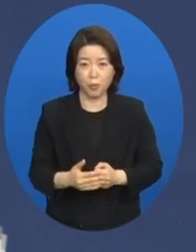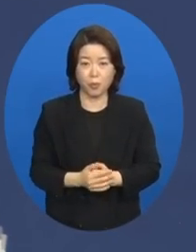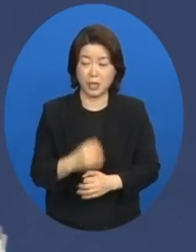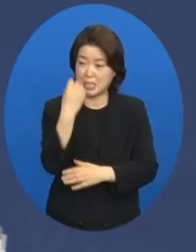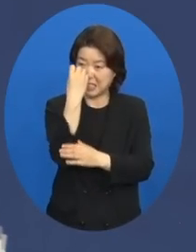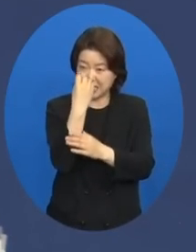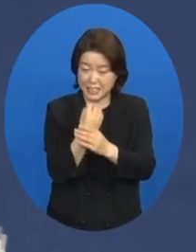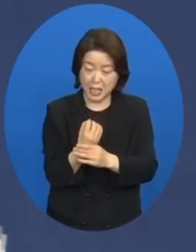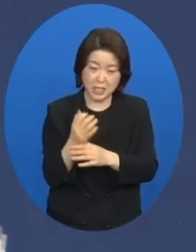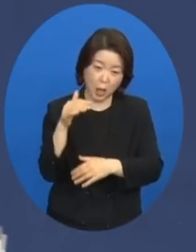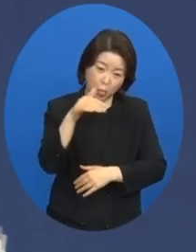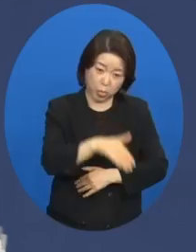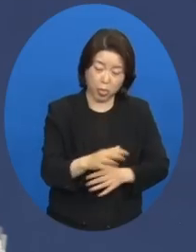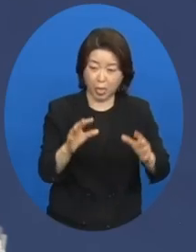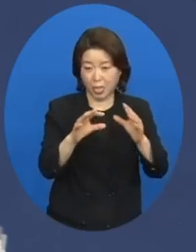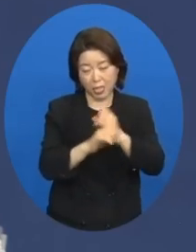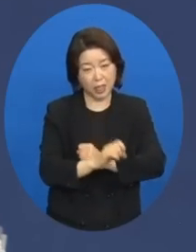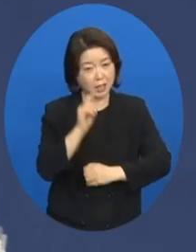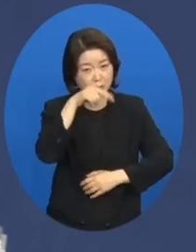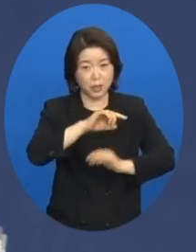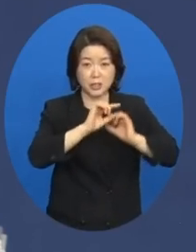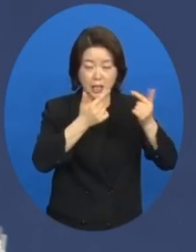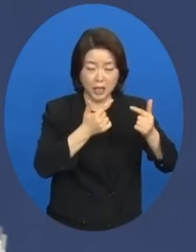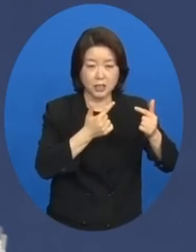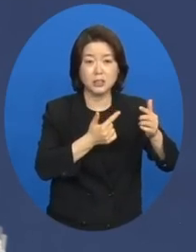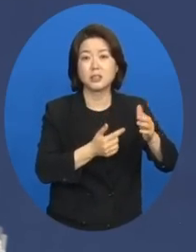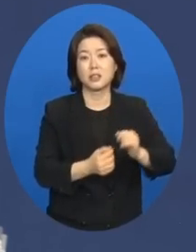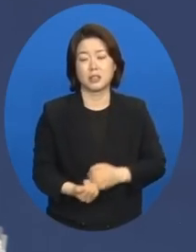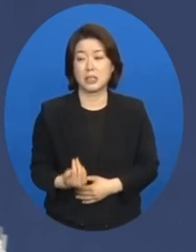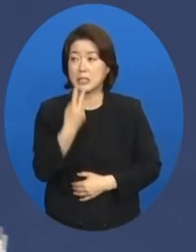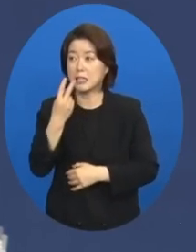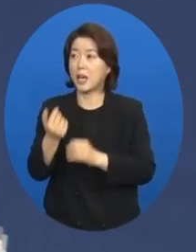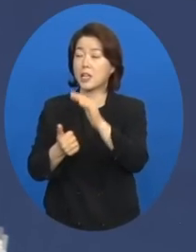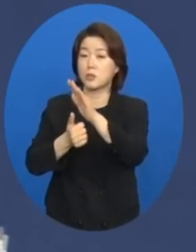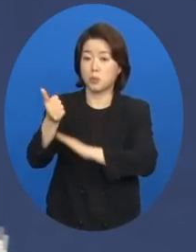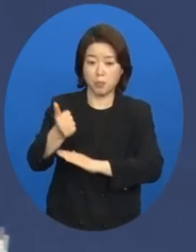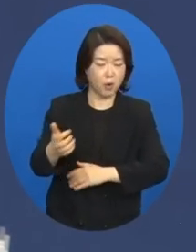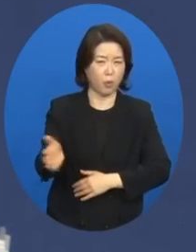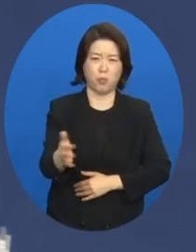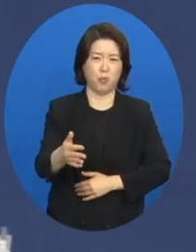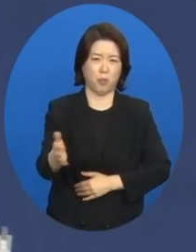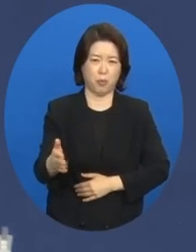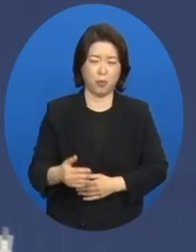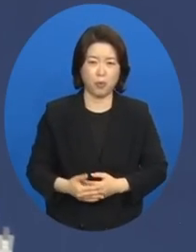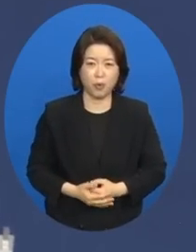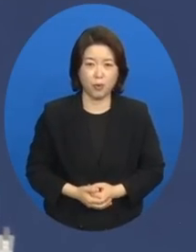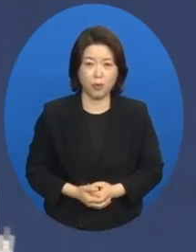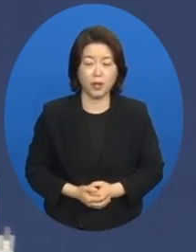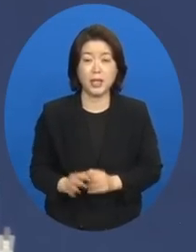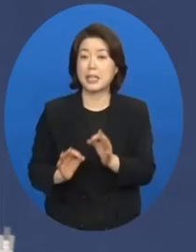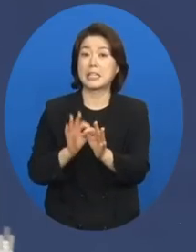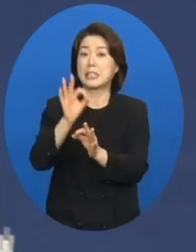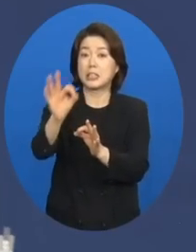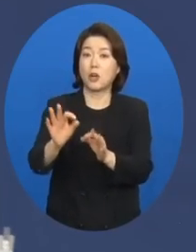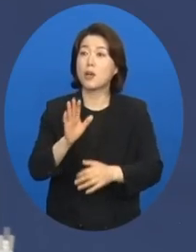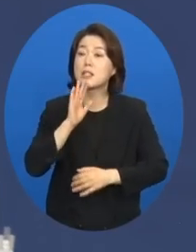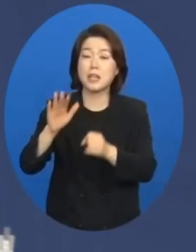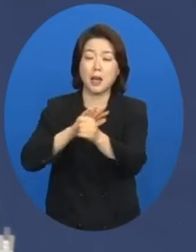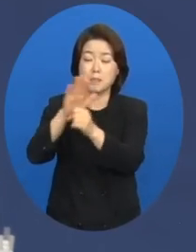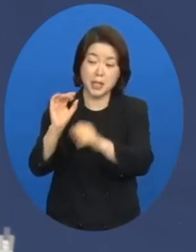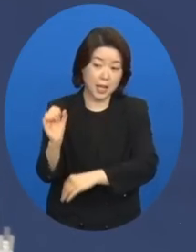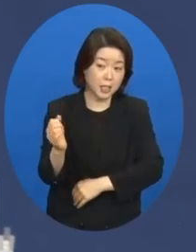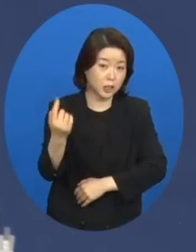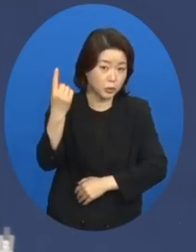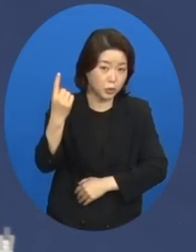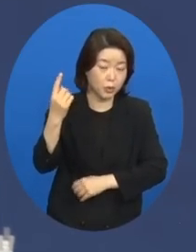썩지도 쇠하지도 더럽지도 아니할 산소망, 산소망이 또 없고, 그리고 영원한 참사랑의 근원